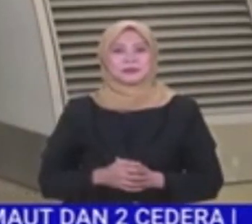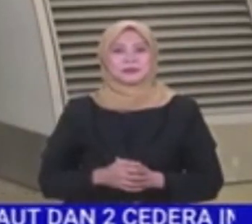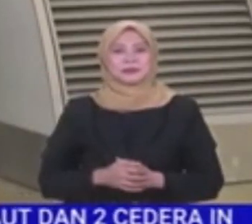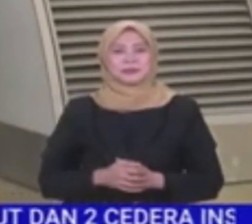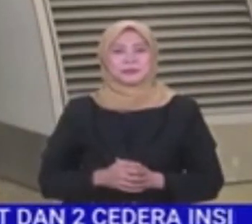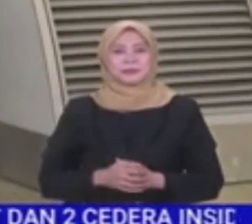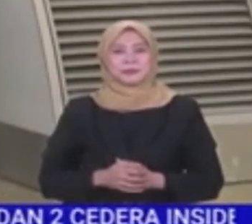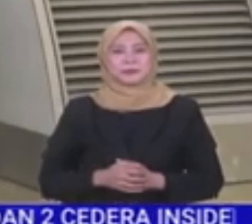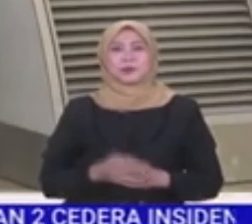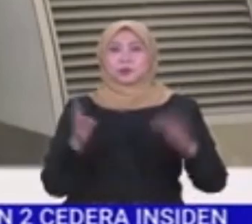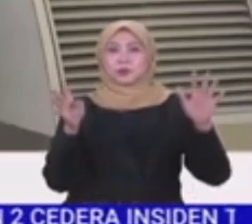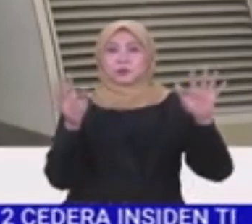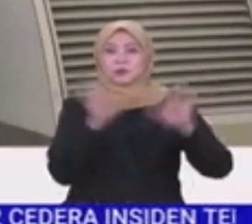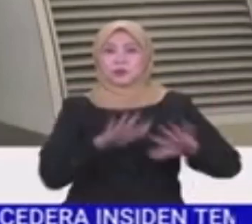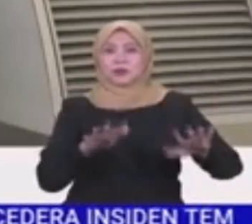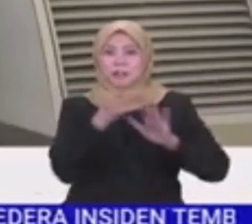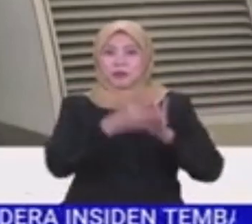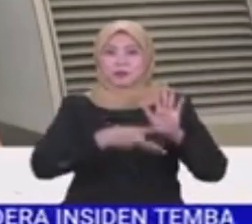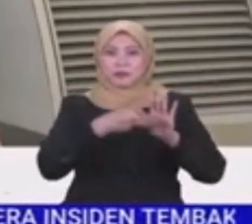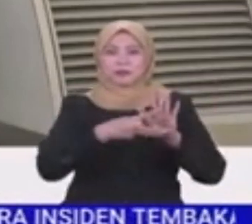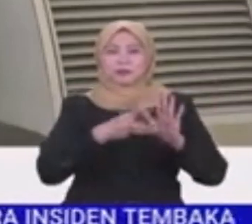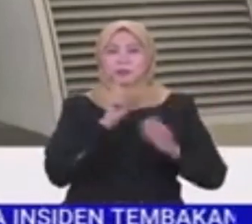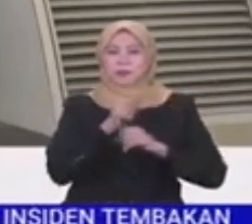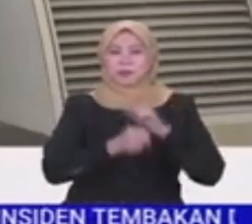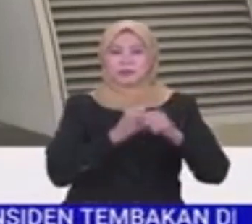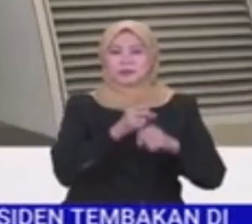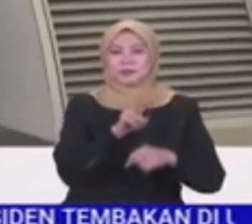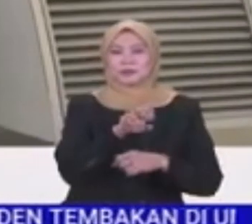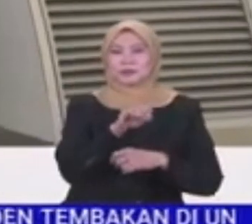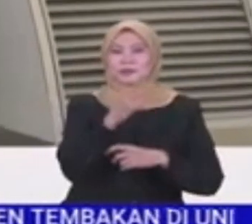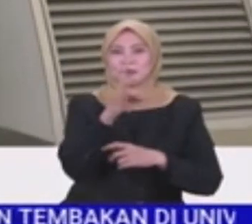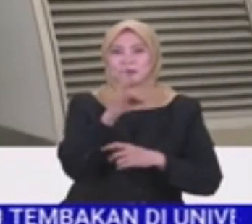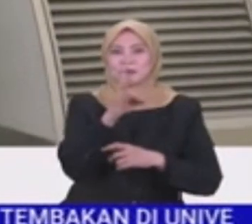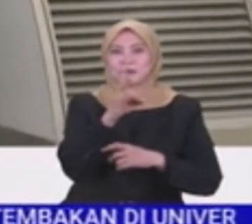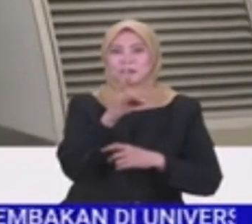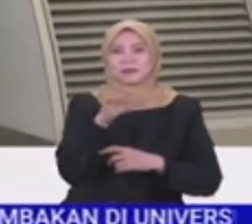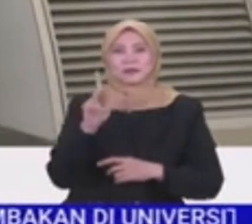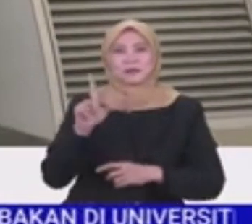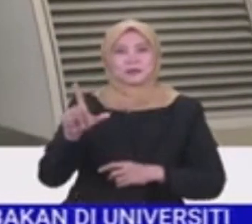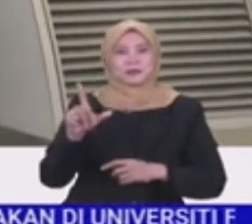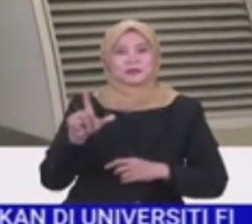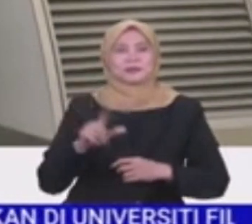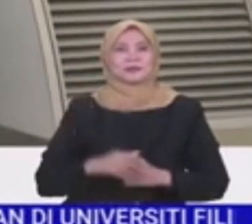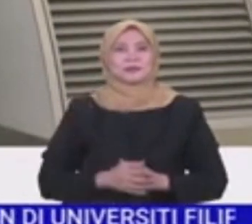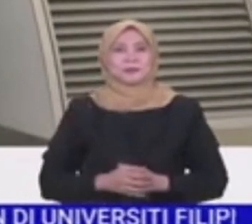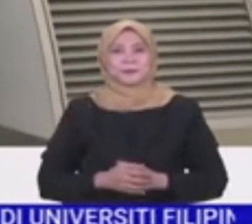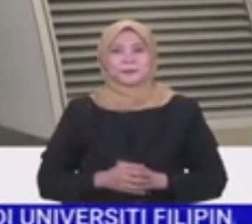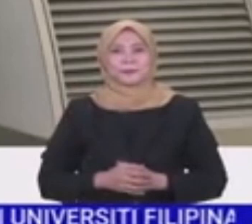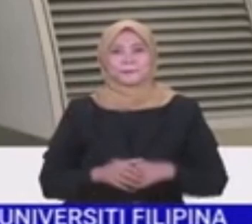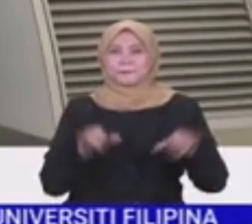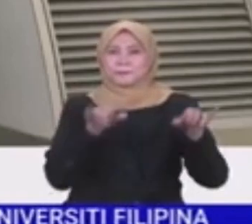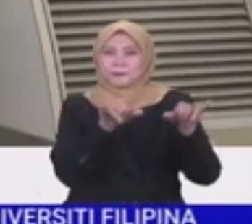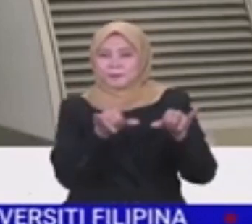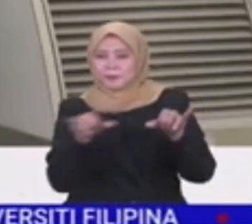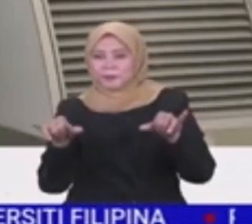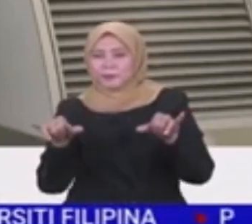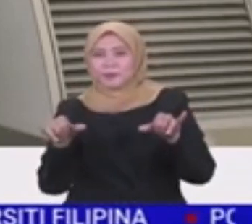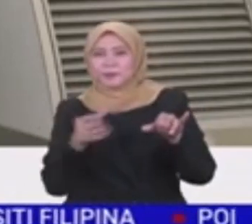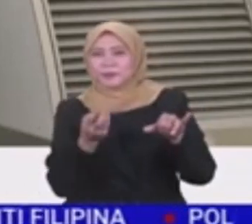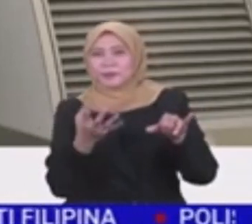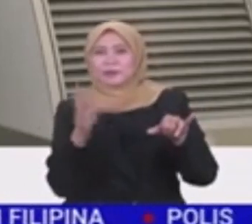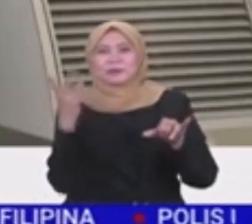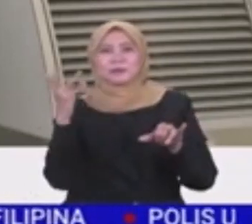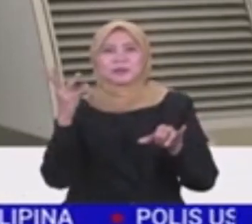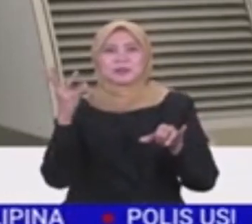untuk para Asia ni, saya buat pada tahun 2017 di KL. Jarak dalam